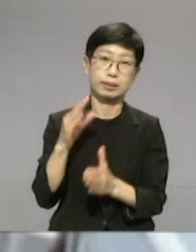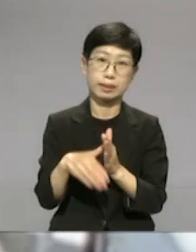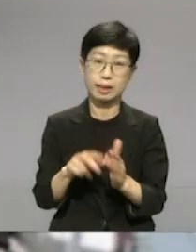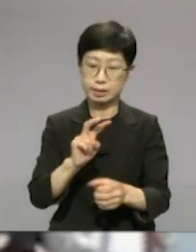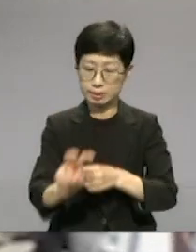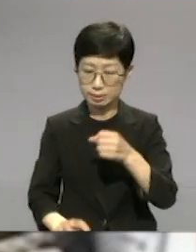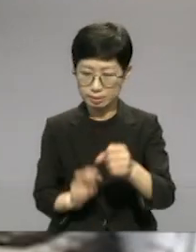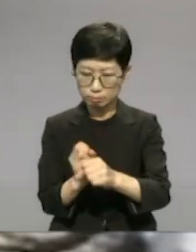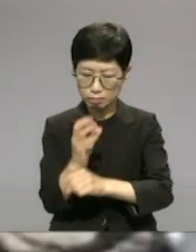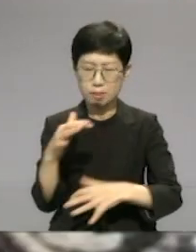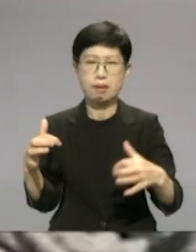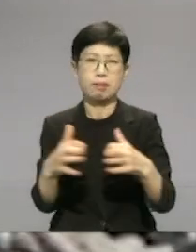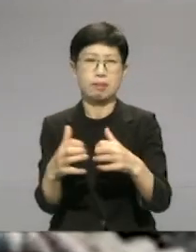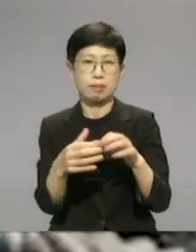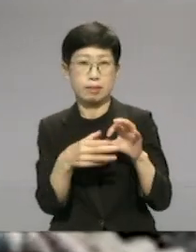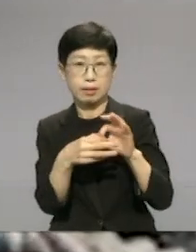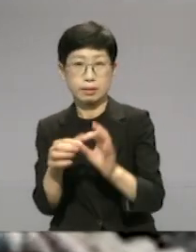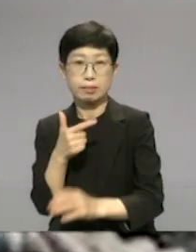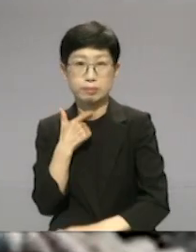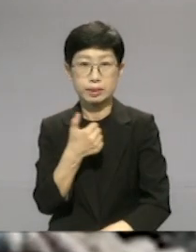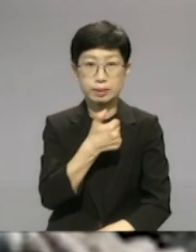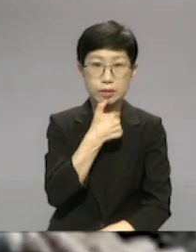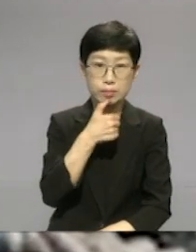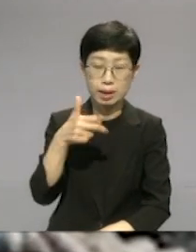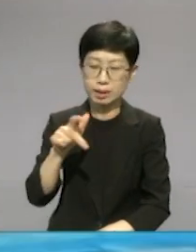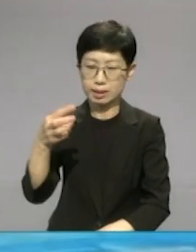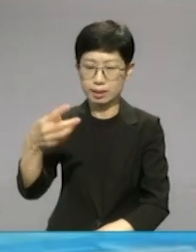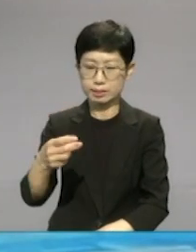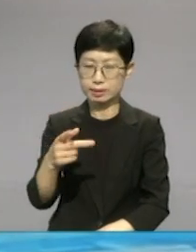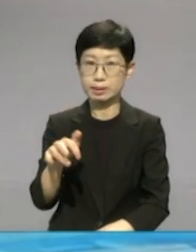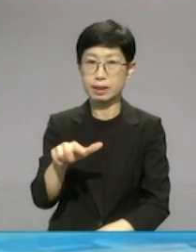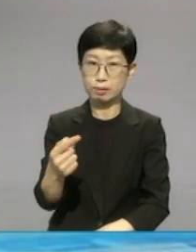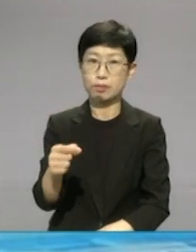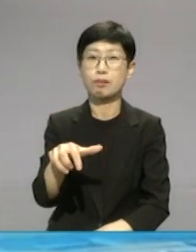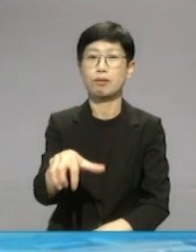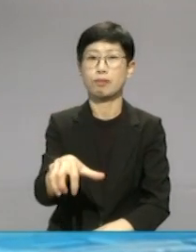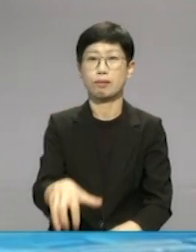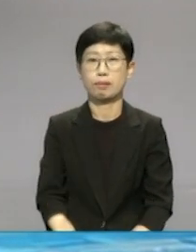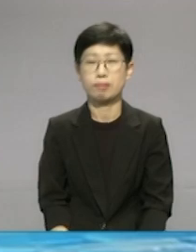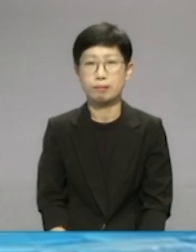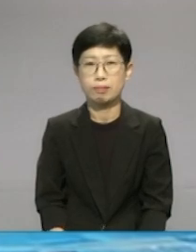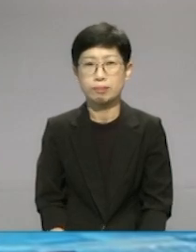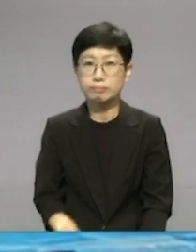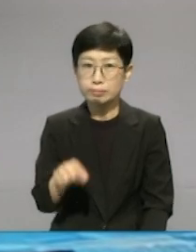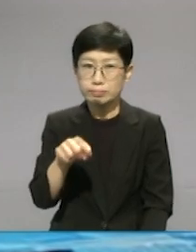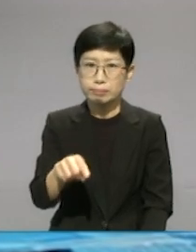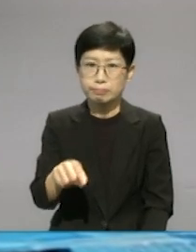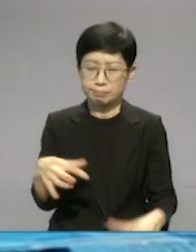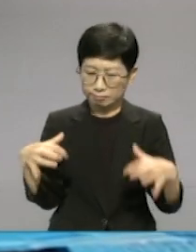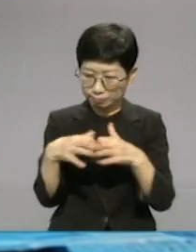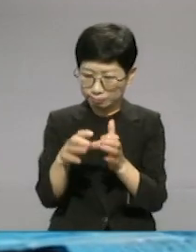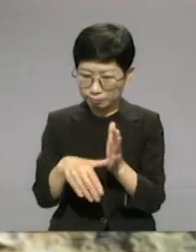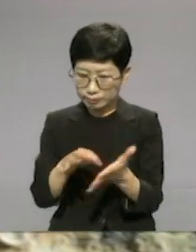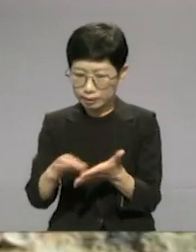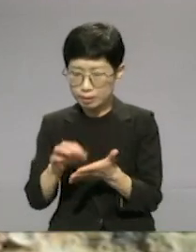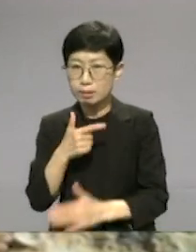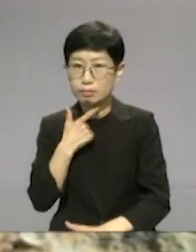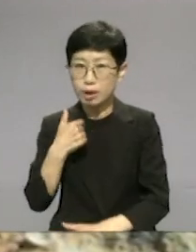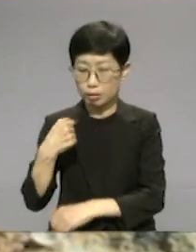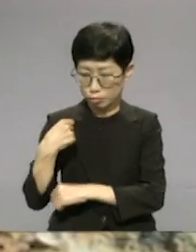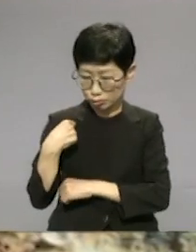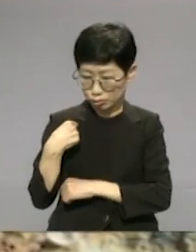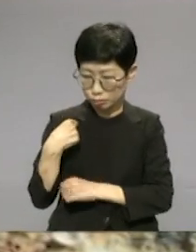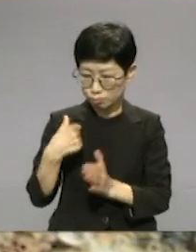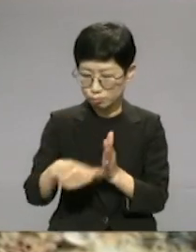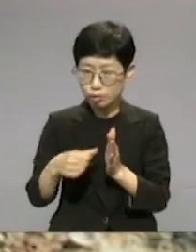회수됐고 전투를 이어갔던 로마와 카르타고 고고학자들은 그 전투에서 쓰였던 고대 구남의